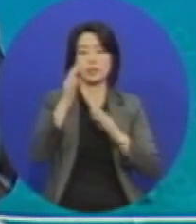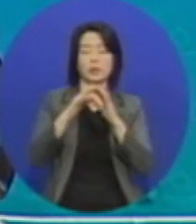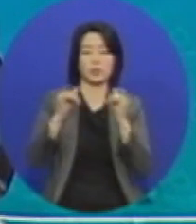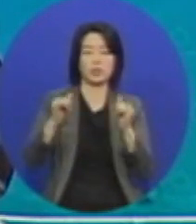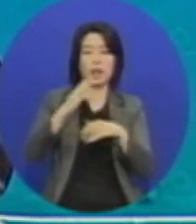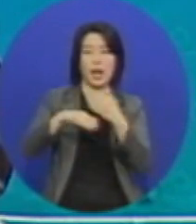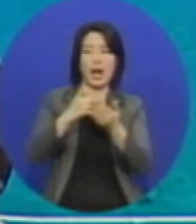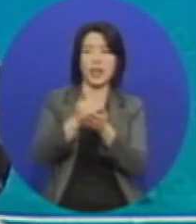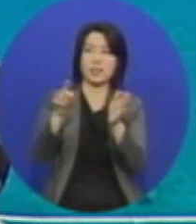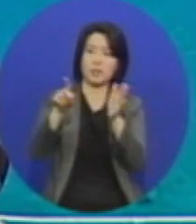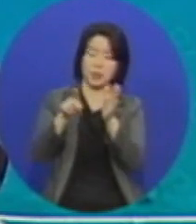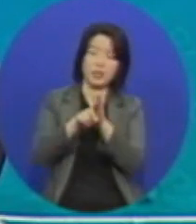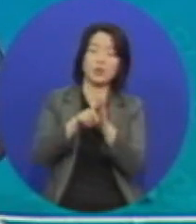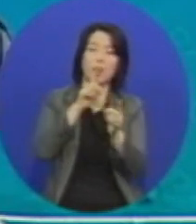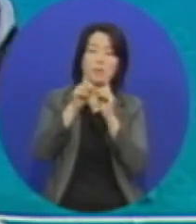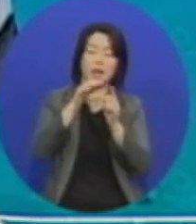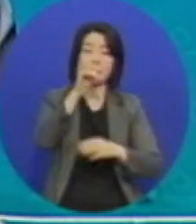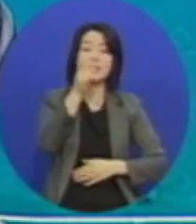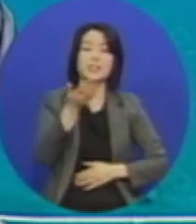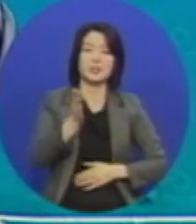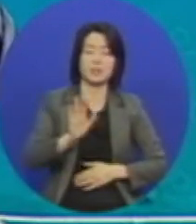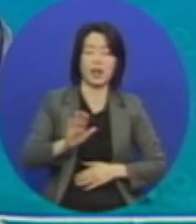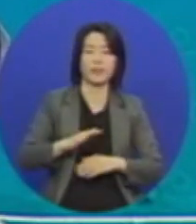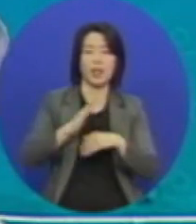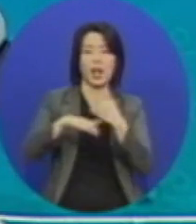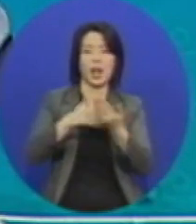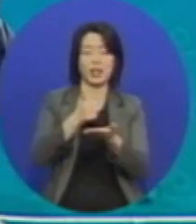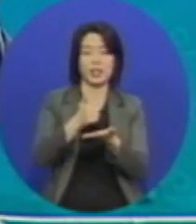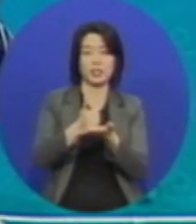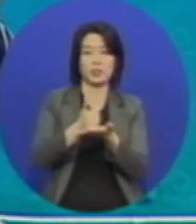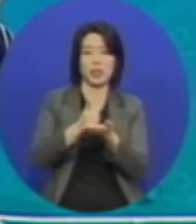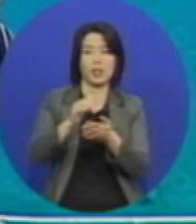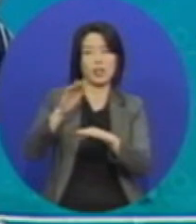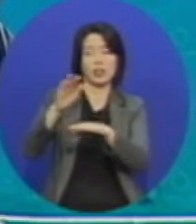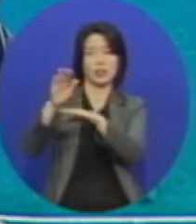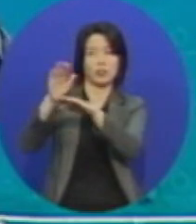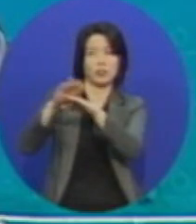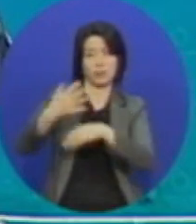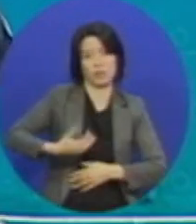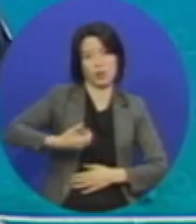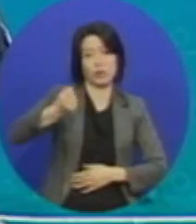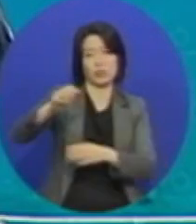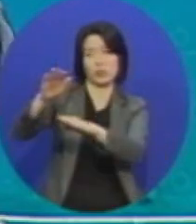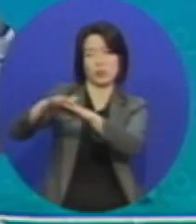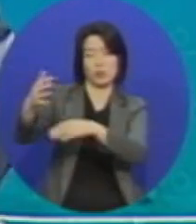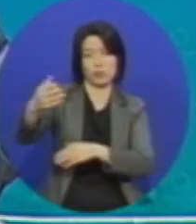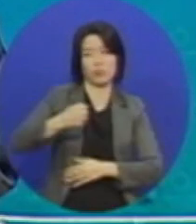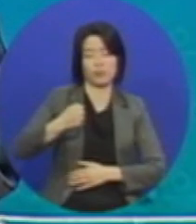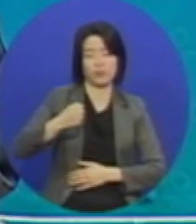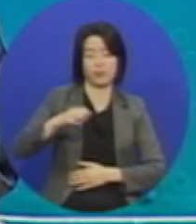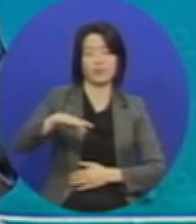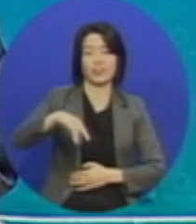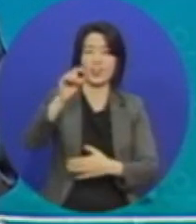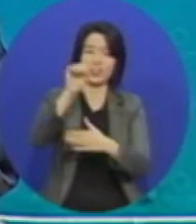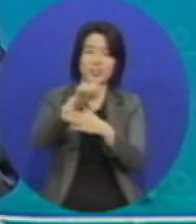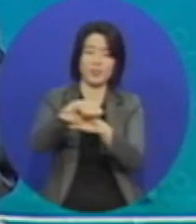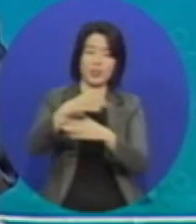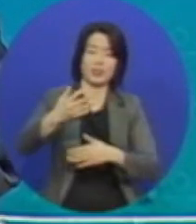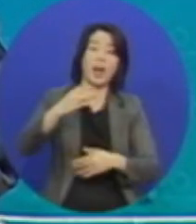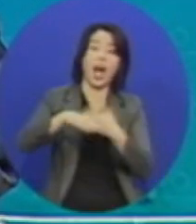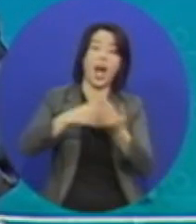믿는다고 하면서도 하나님의 것을 손을 네요 첫 열매는 하나님의 것이라고